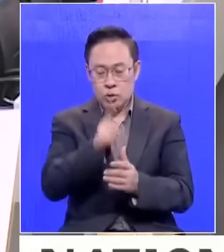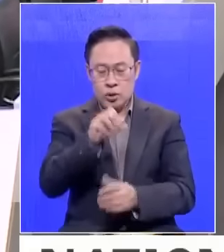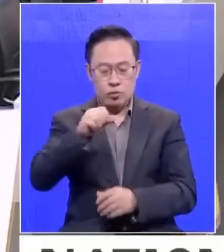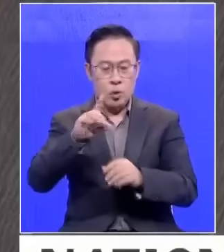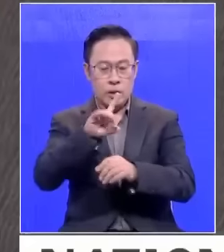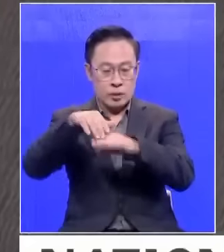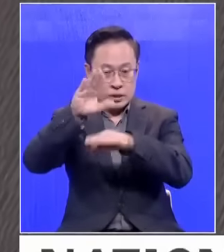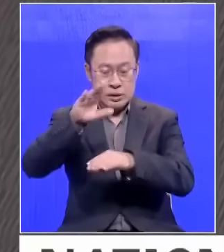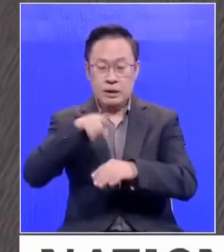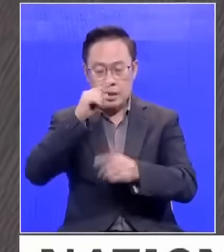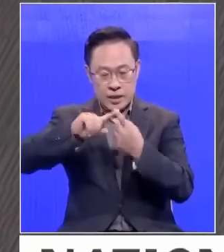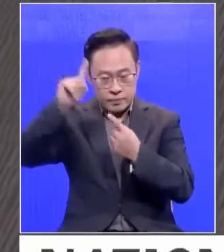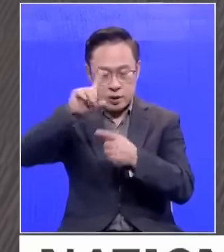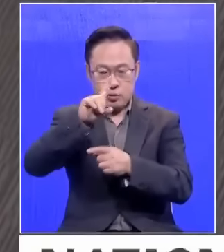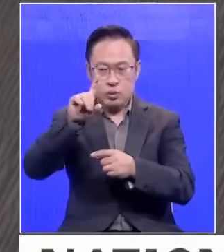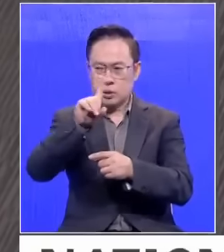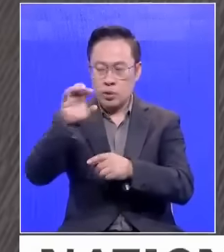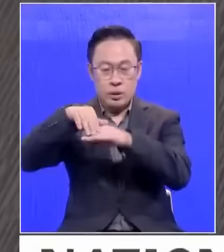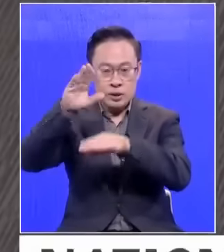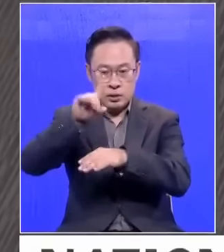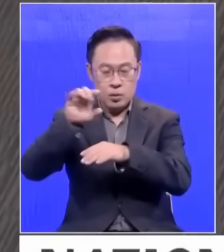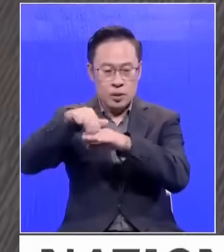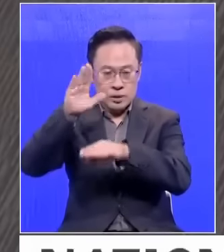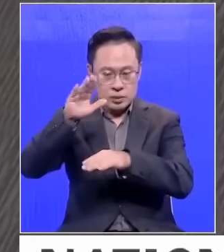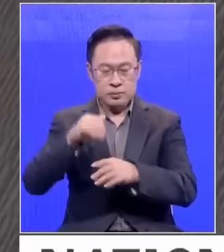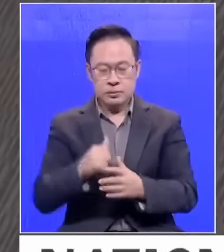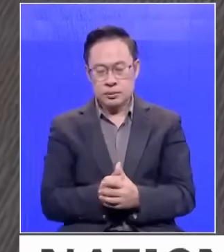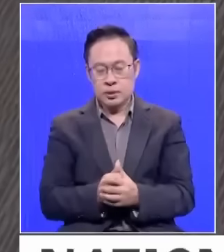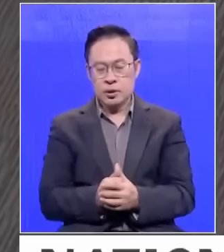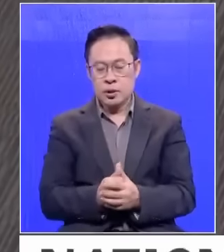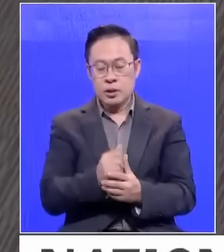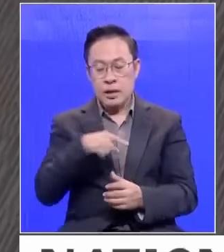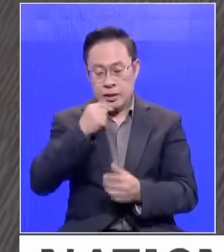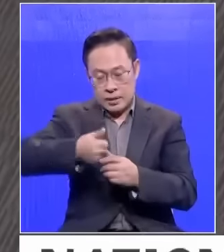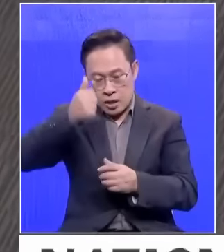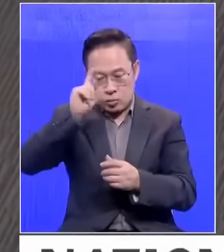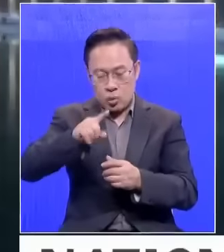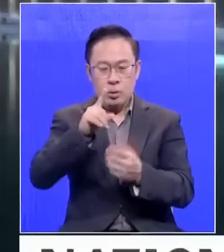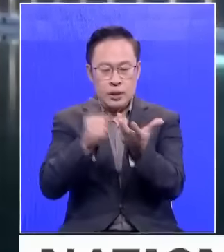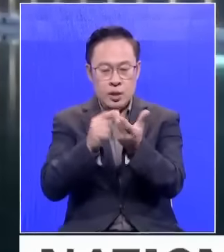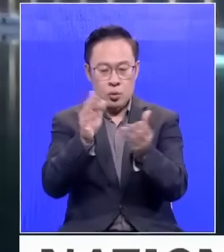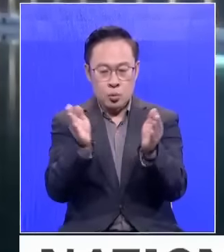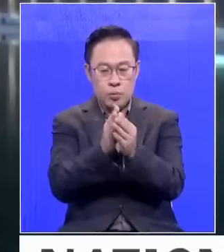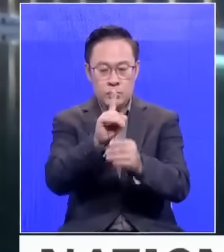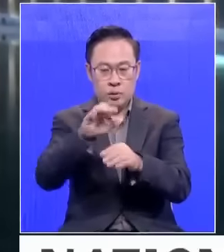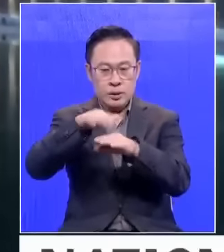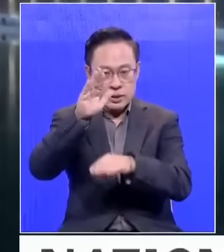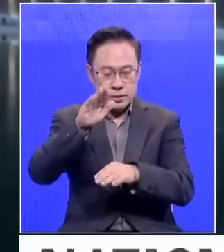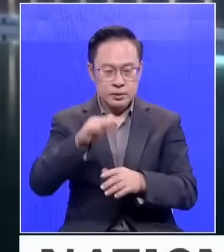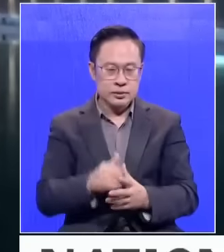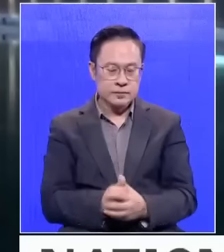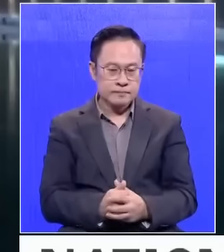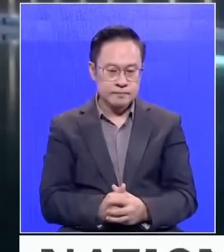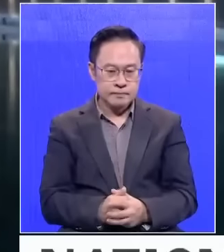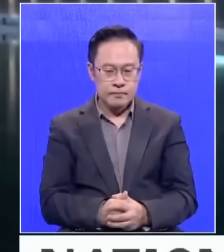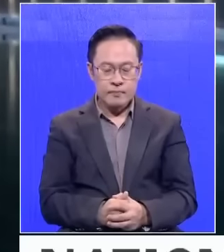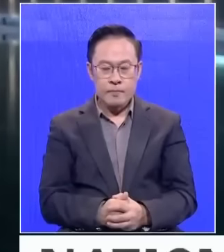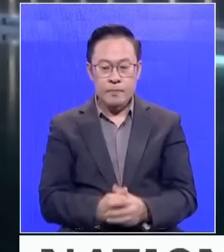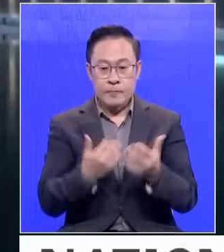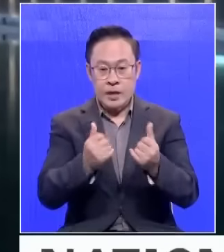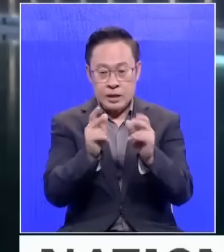ประชุมในวันนี้หรือได้รับคะแนนมากกว่า100คะแนนเสียงขึ้นไปครับครับสำหรับผลการลงมติในขณะนี้นะครับคณะ